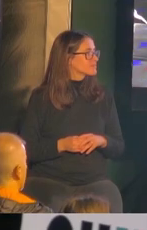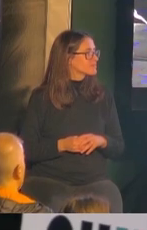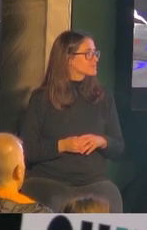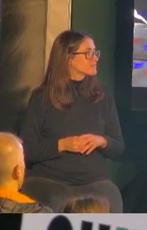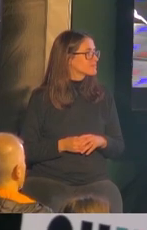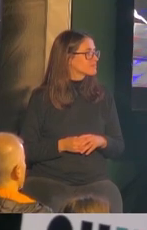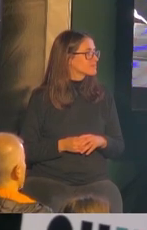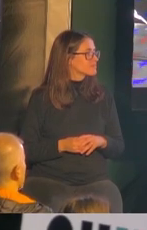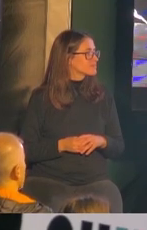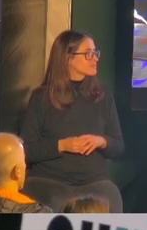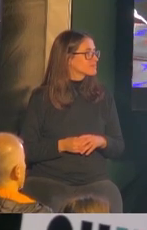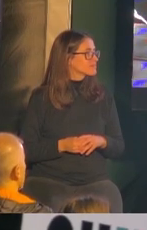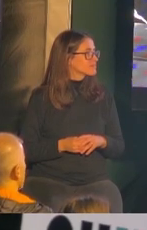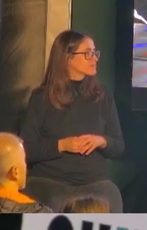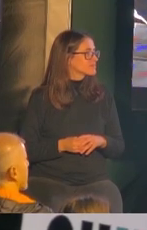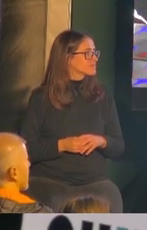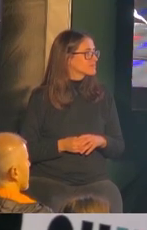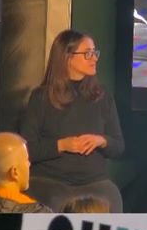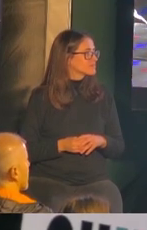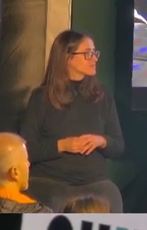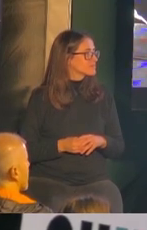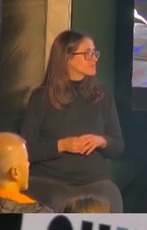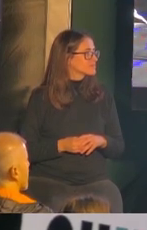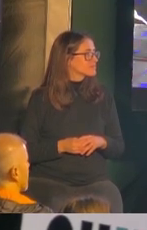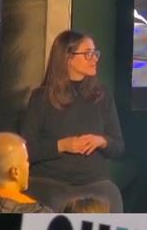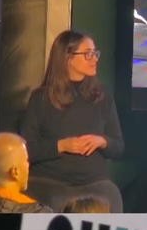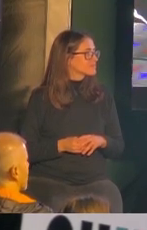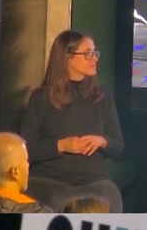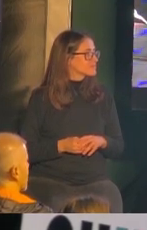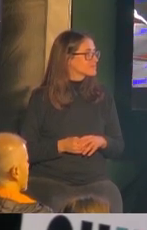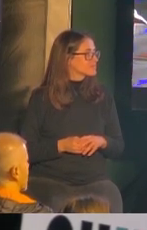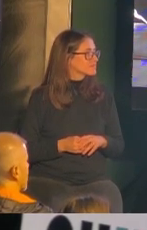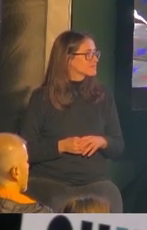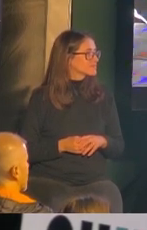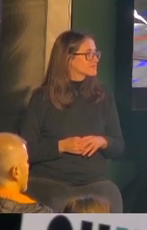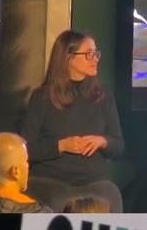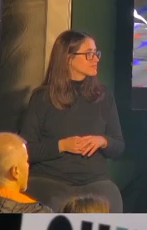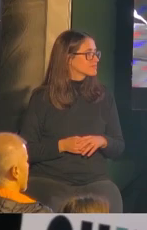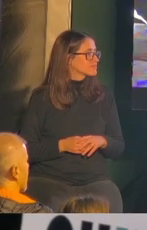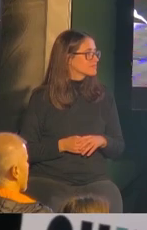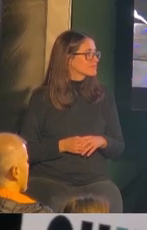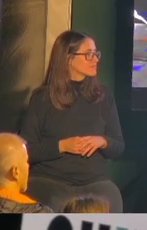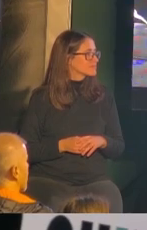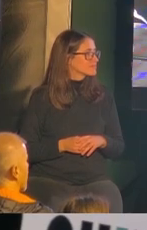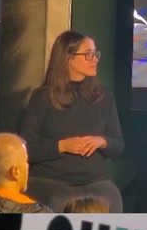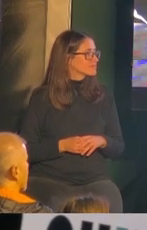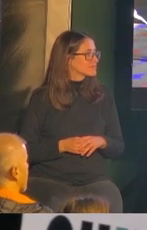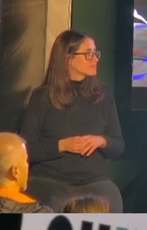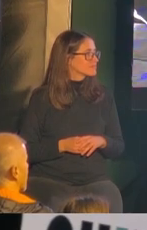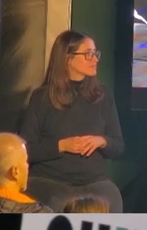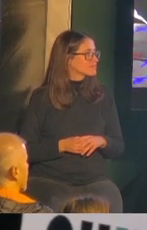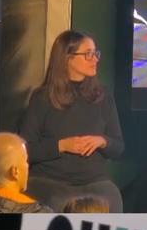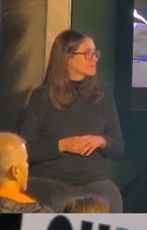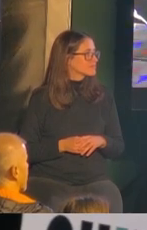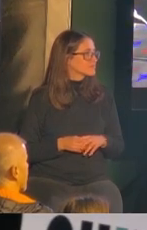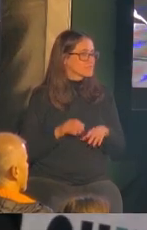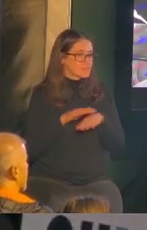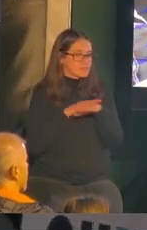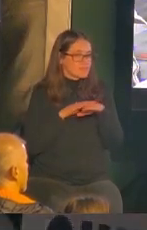No, que, ah, que si em pots ajudar a... No, perdó. Ah,